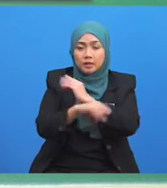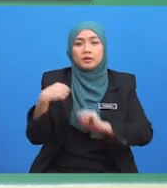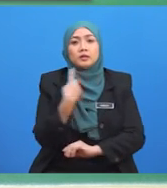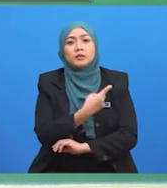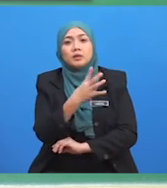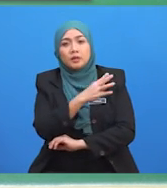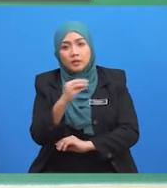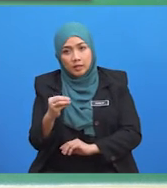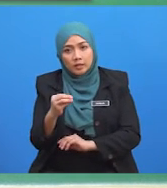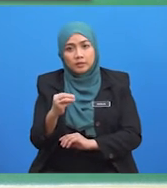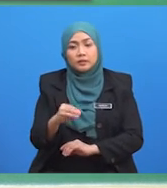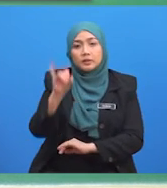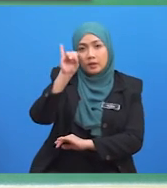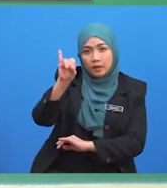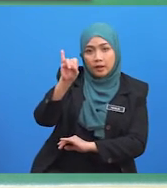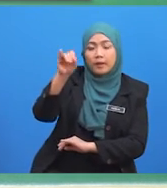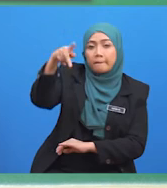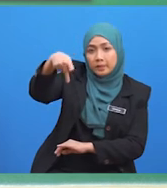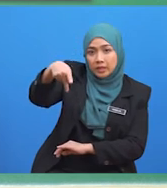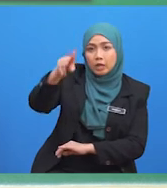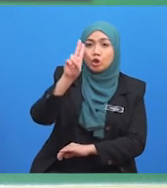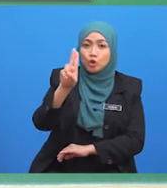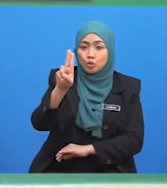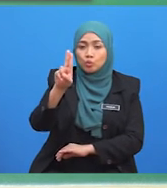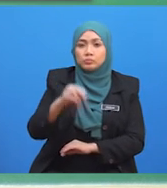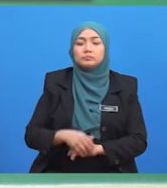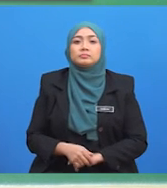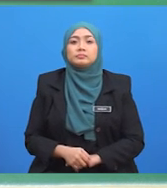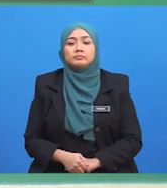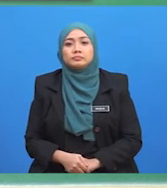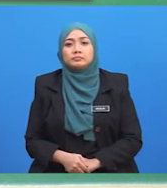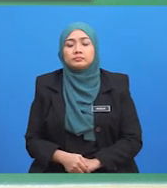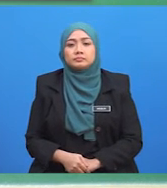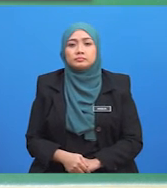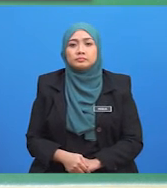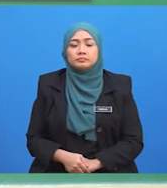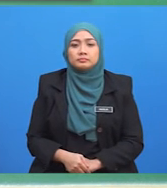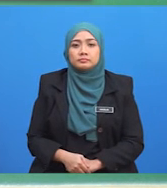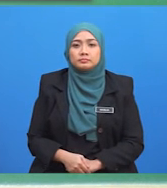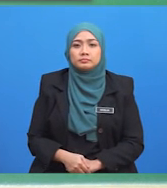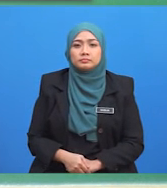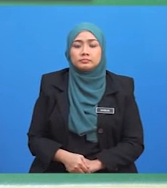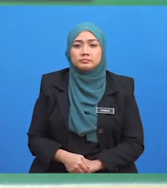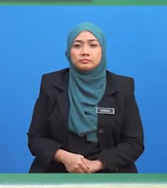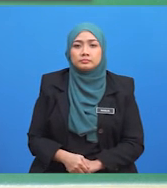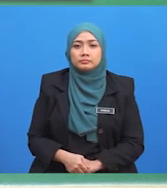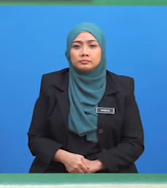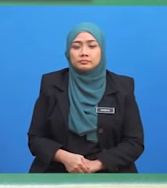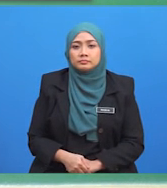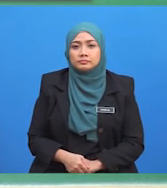kita dan juga indeks pencemaran udara IPU. Faham